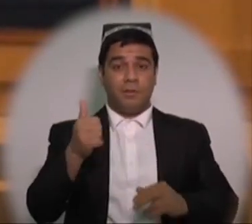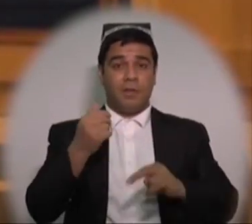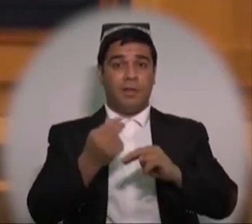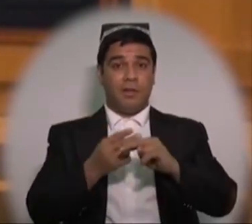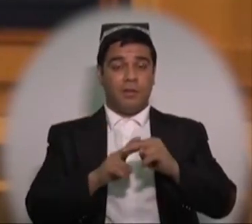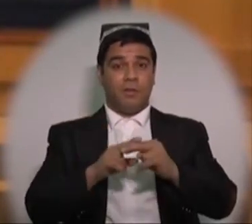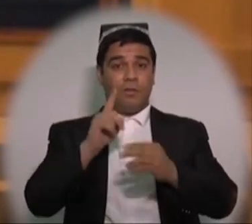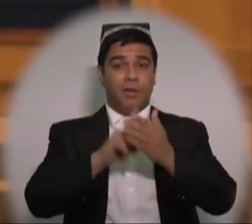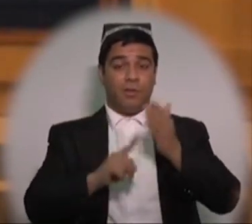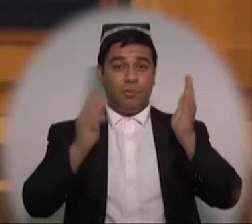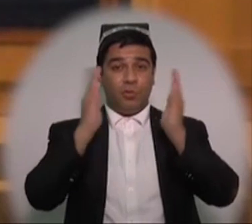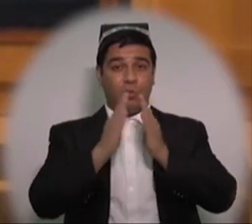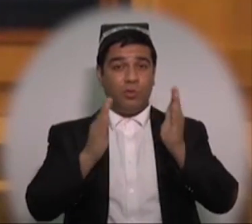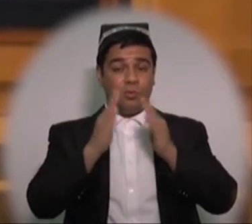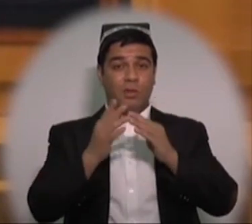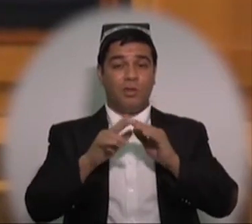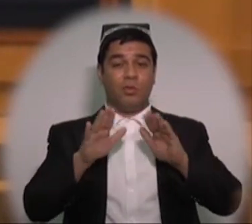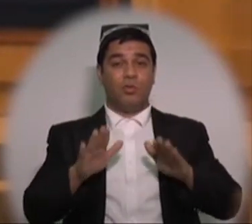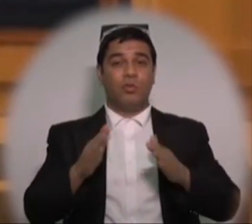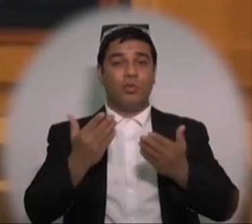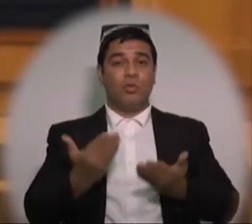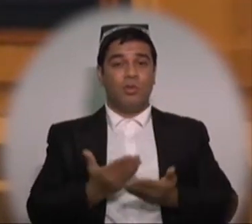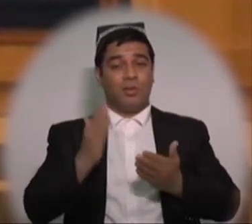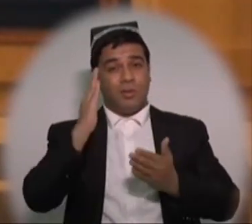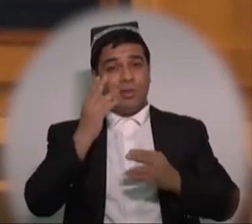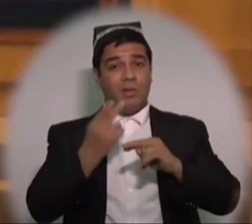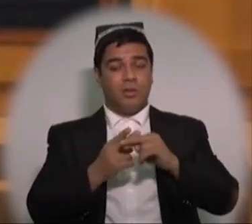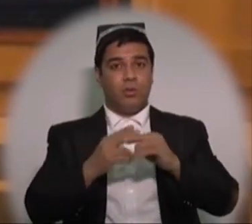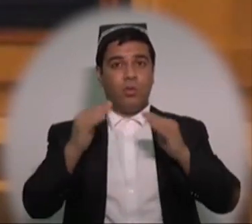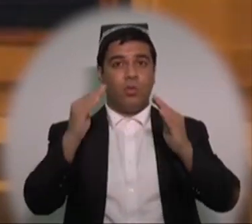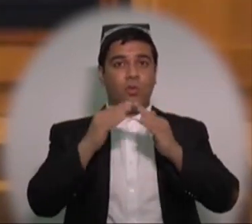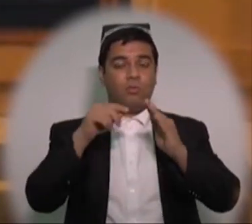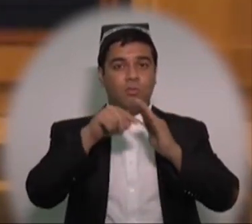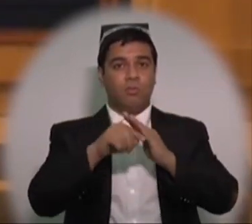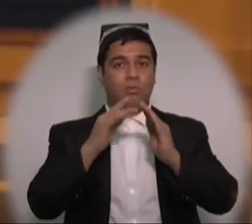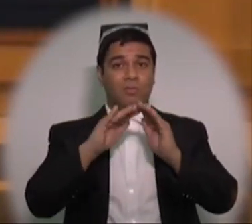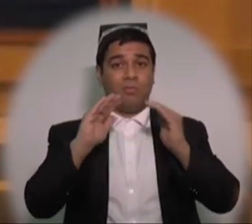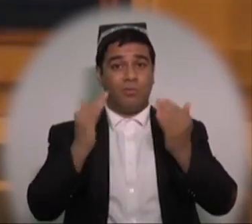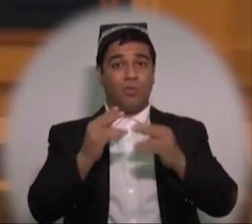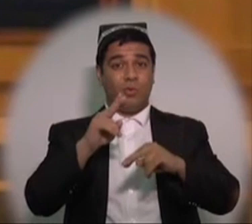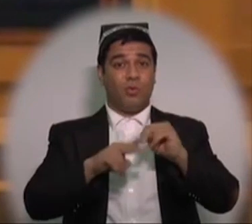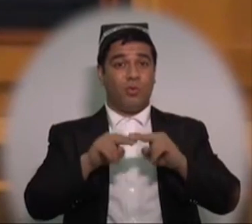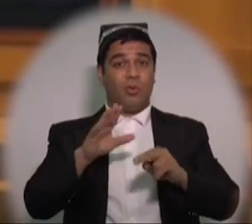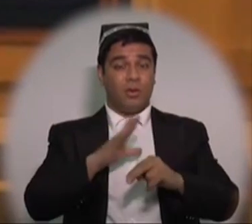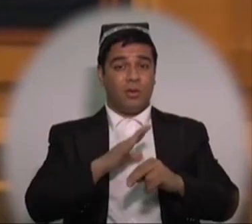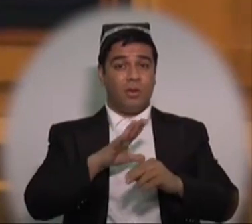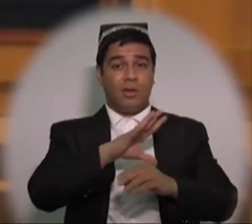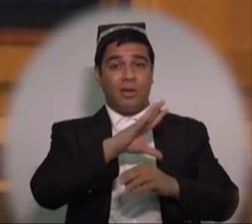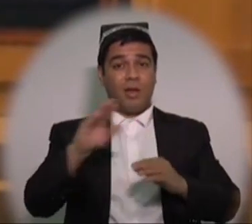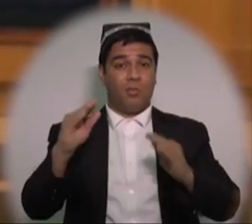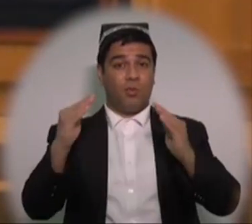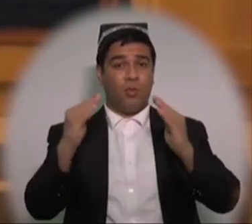Avvalgi mo'min musulmonlar turar joylarini qurganda, hovli harom maskanlarini qurganda